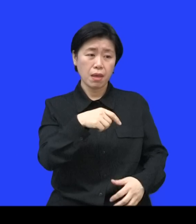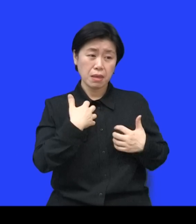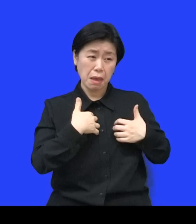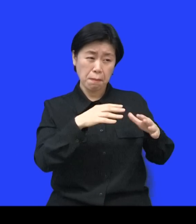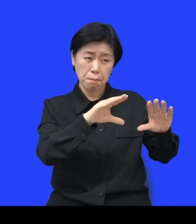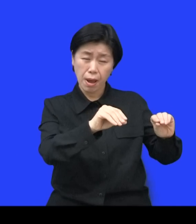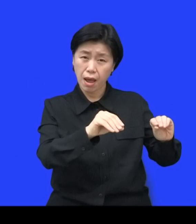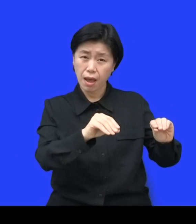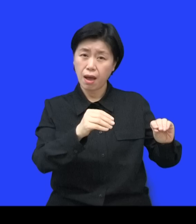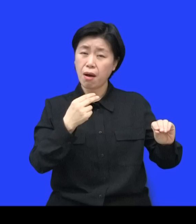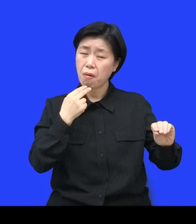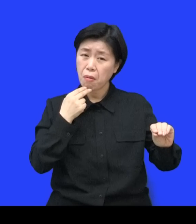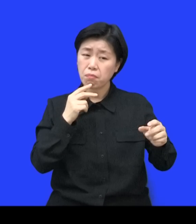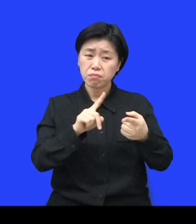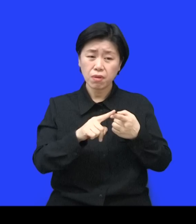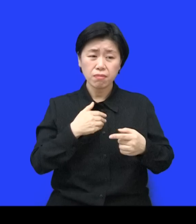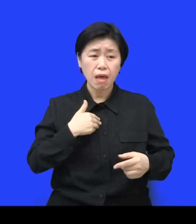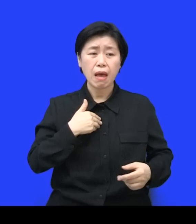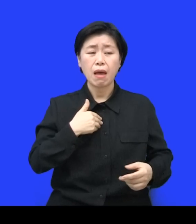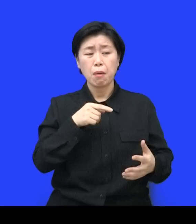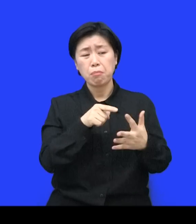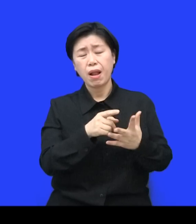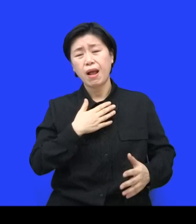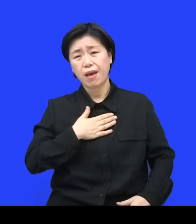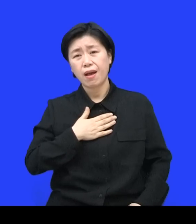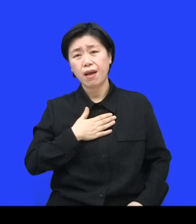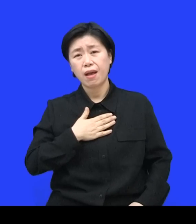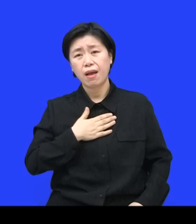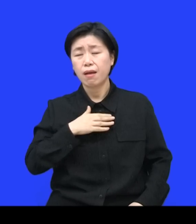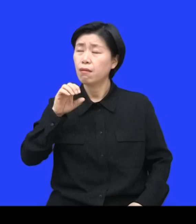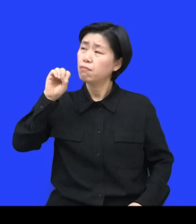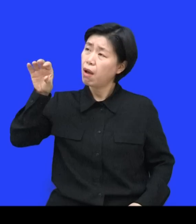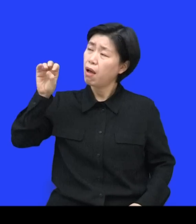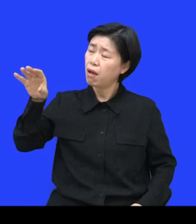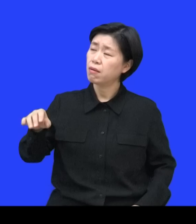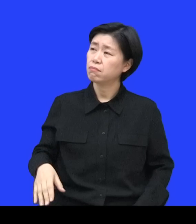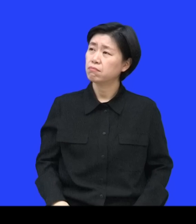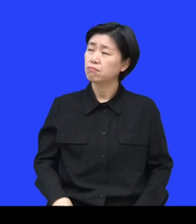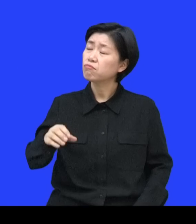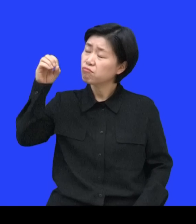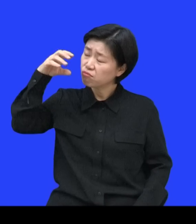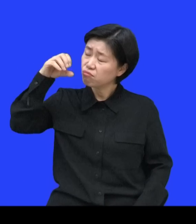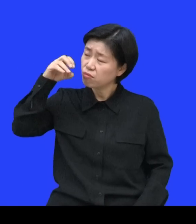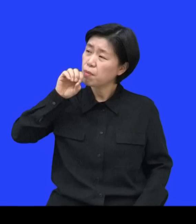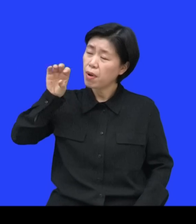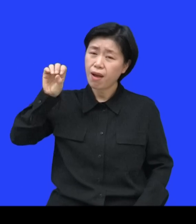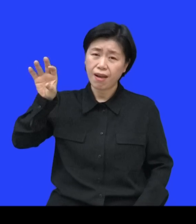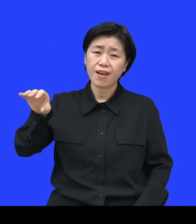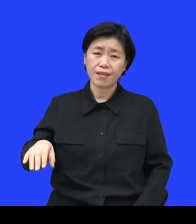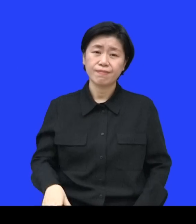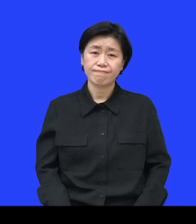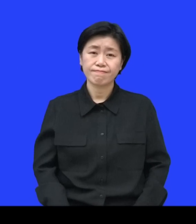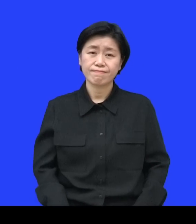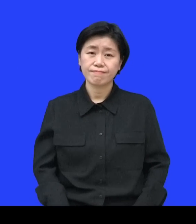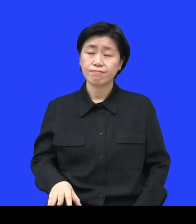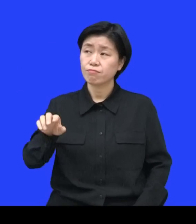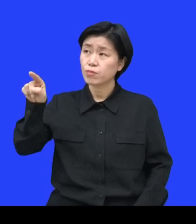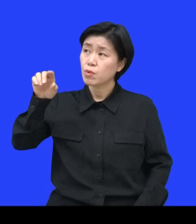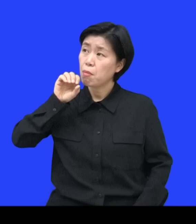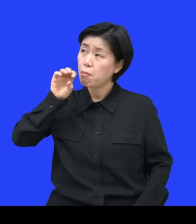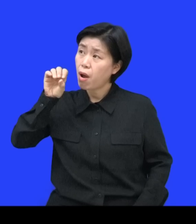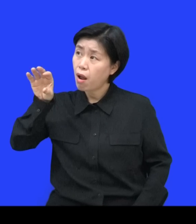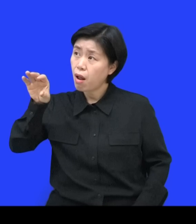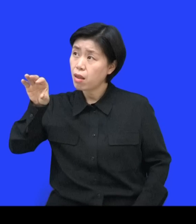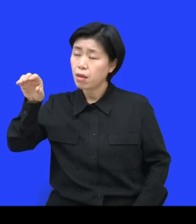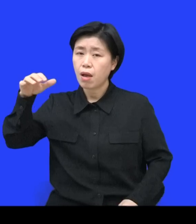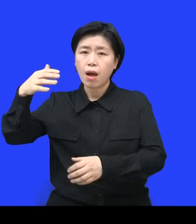집 가난해서 못 벗어날 것 같은데요? 그냥 그렇다고요. 하나님한테 말하는 거예요. 근데 하나님이 그 고백을